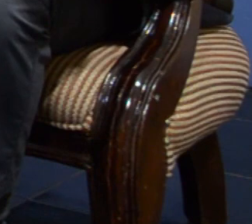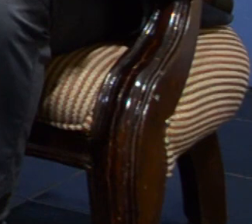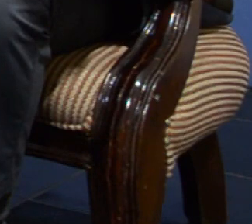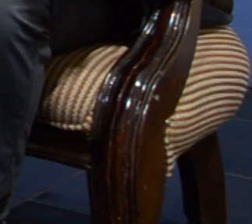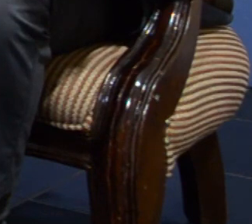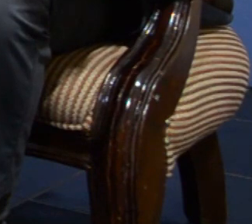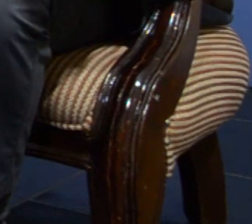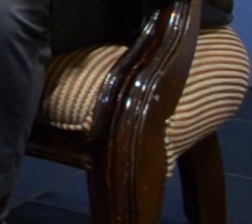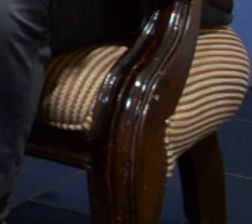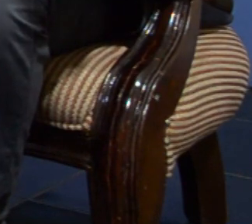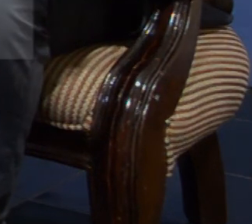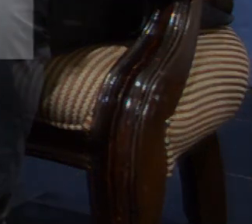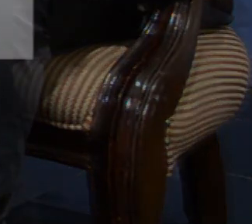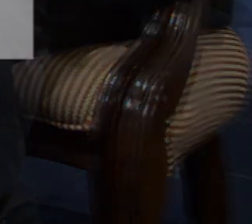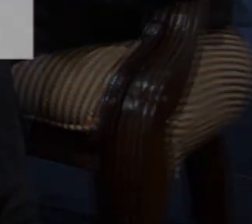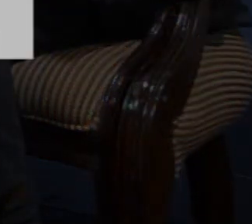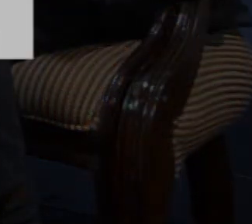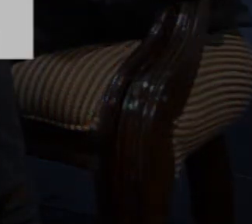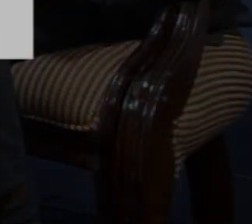vakuchengetei. Tisangane muchikamu chinoteera.